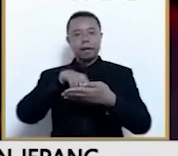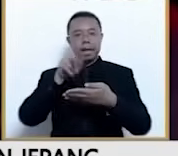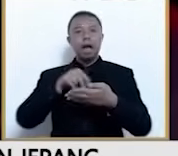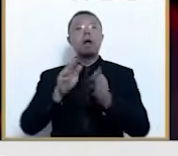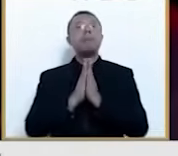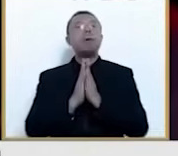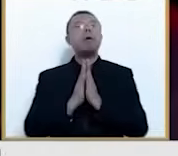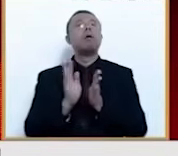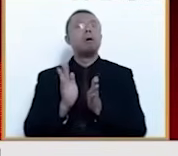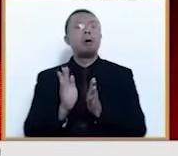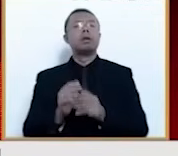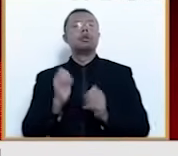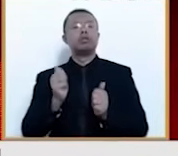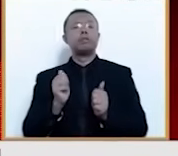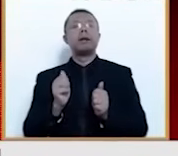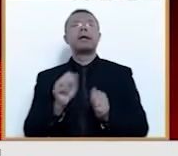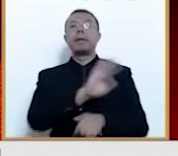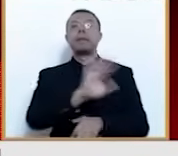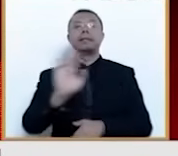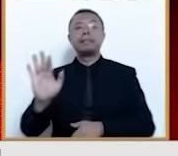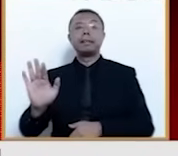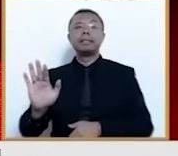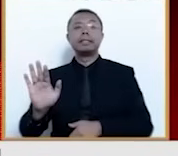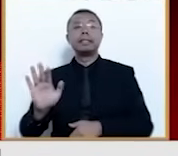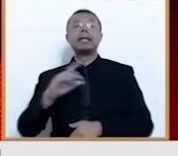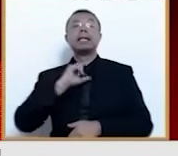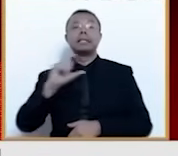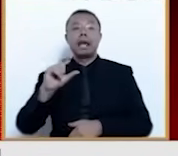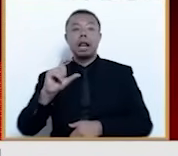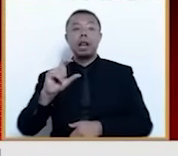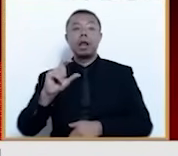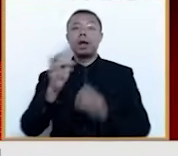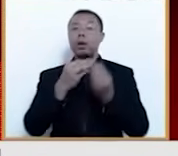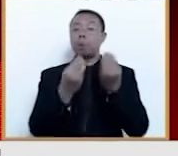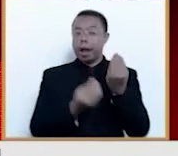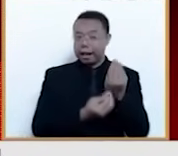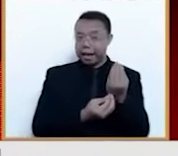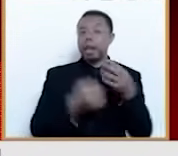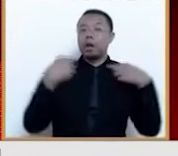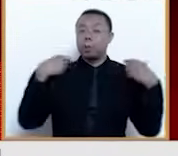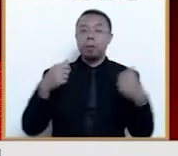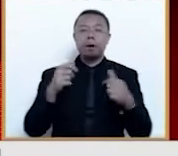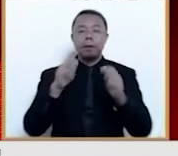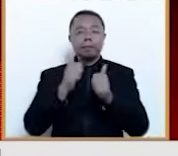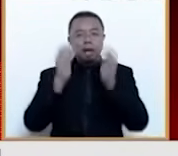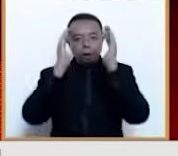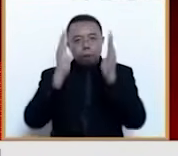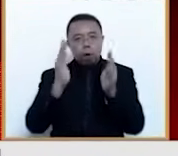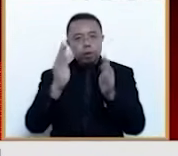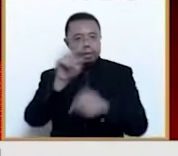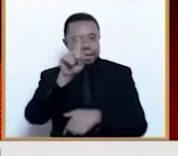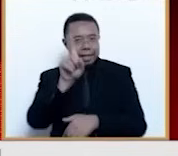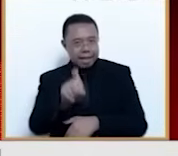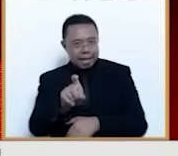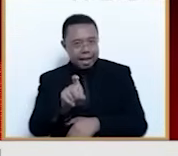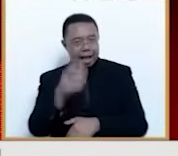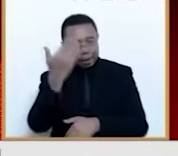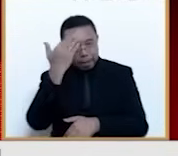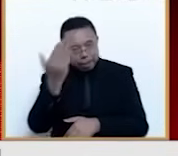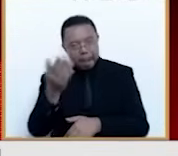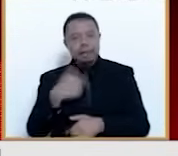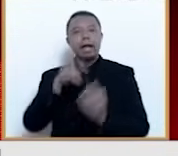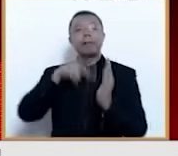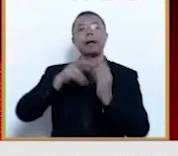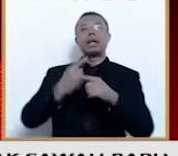tapi mohon juga untuk masing-masing tentunya calon wakil gubernur untuk bisa mendengarkan pertanyaan dengan baik, karena saya hanya